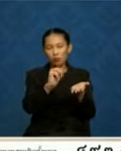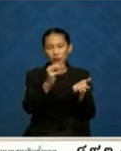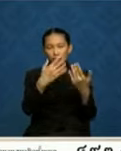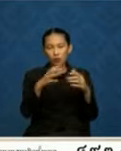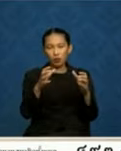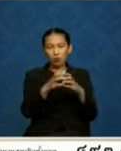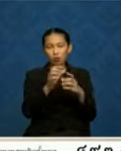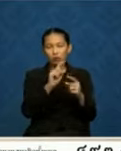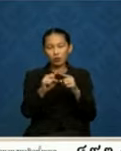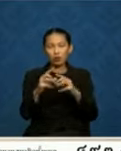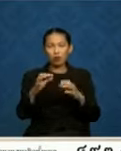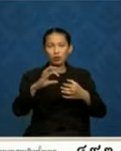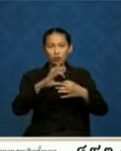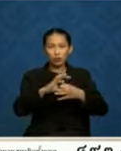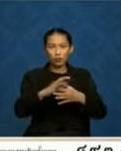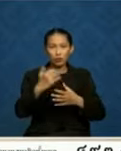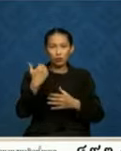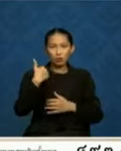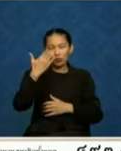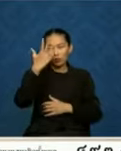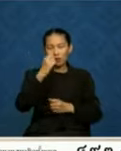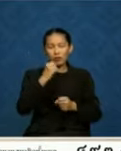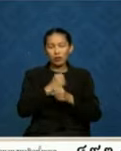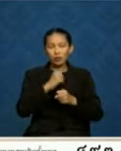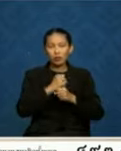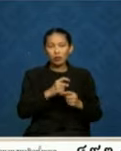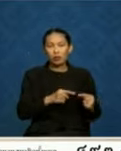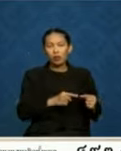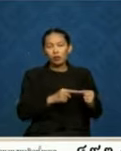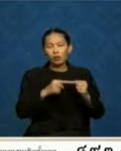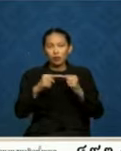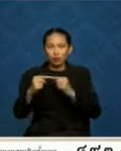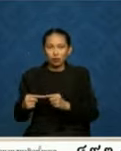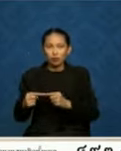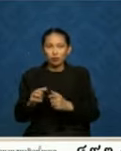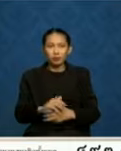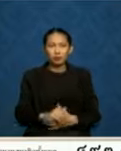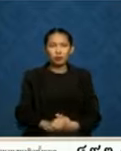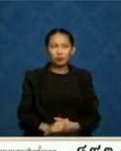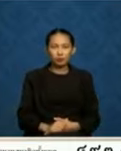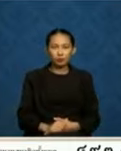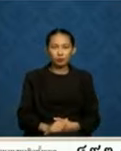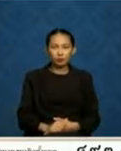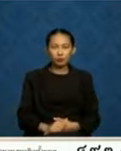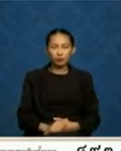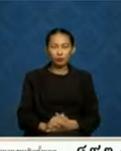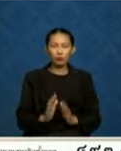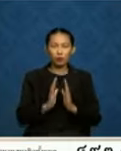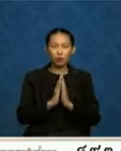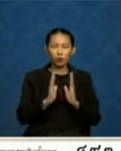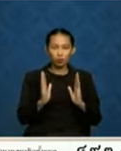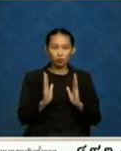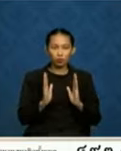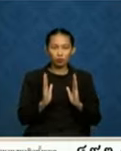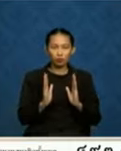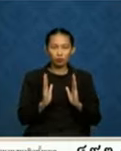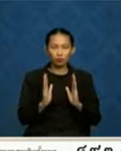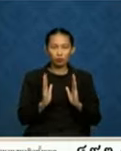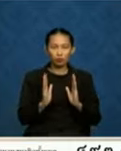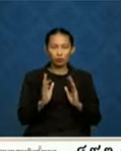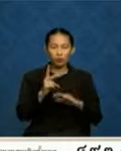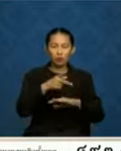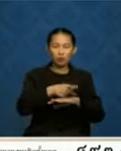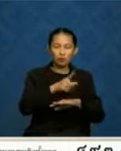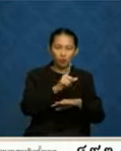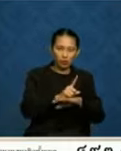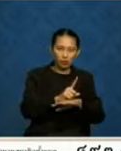หน่วยงานที่เกี่ยวข้องเพื่อดำเนินการต่อไปนะครับก็ขอบคุณทางท่านประธ